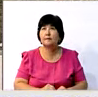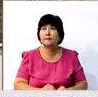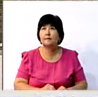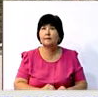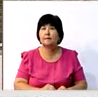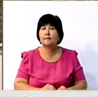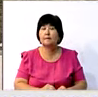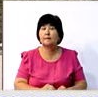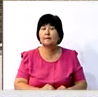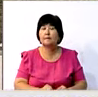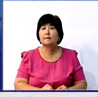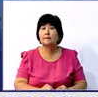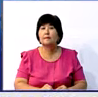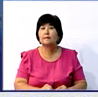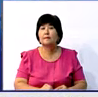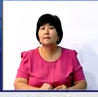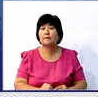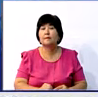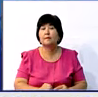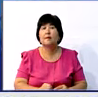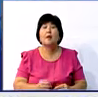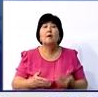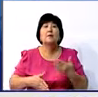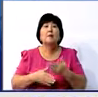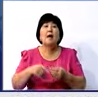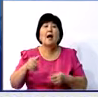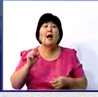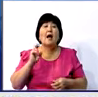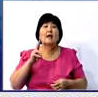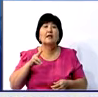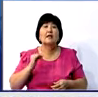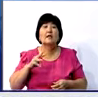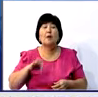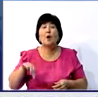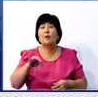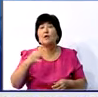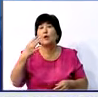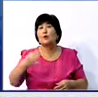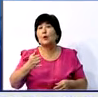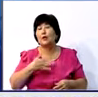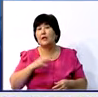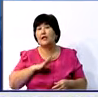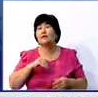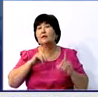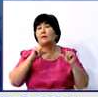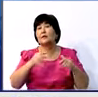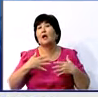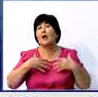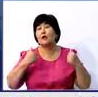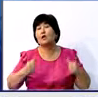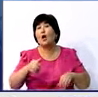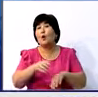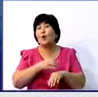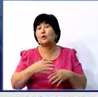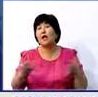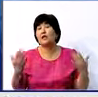Махамбетов, телеканал «Қызылорда». При поддержке Акима области 40 наших земляков прошли оздоровительные курсы в кукшетауских